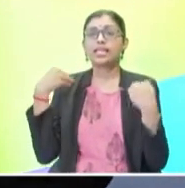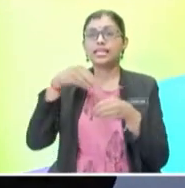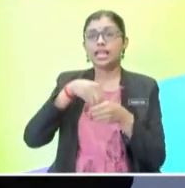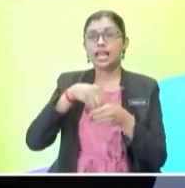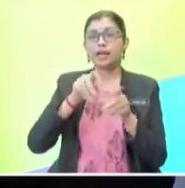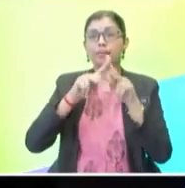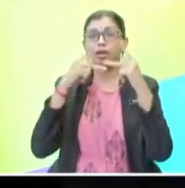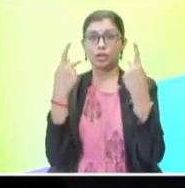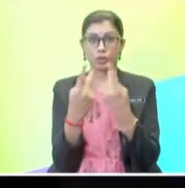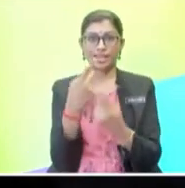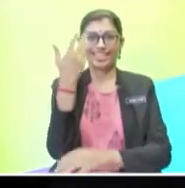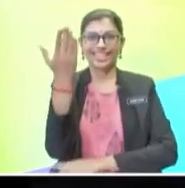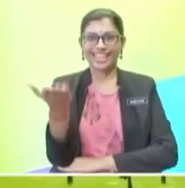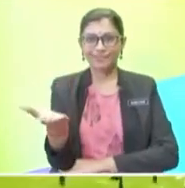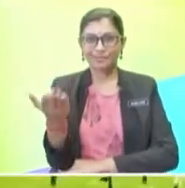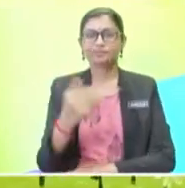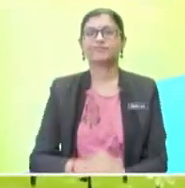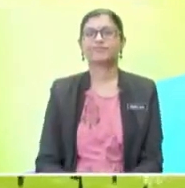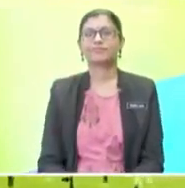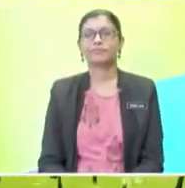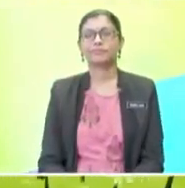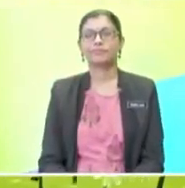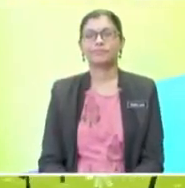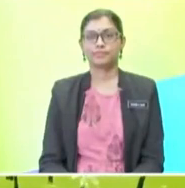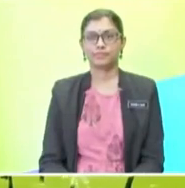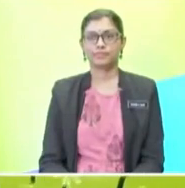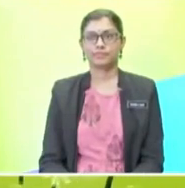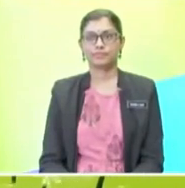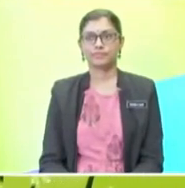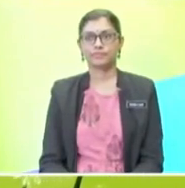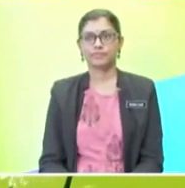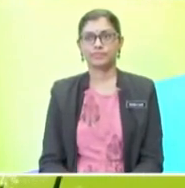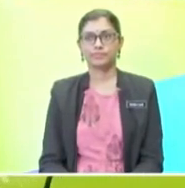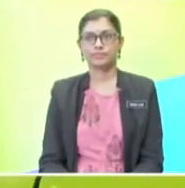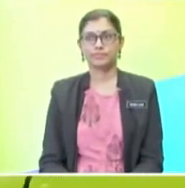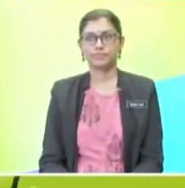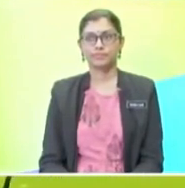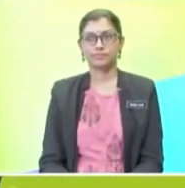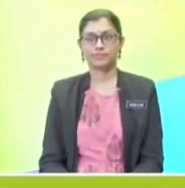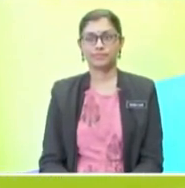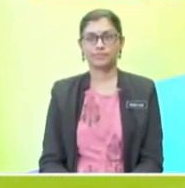anda? Silakan, nak jawab angkat tangan. Silakan. Oh, Fatma. Okay, Fatma. Fatma, silakan